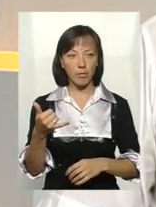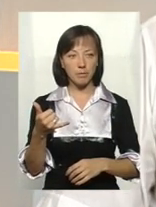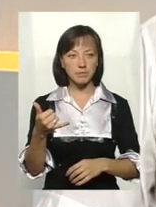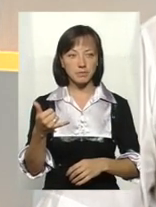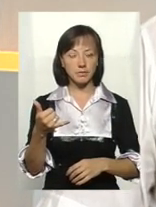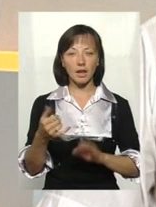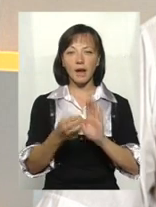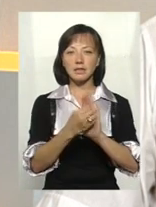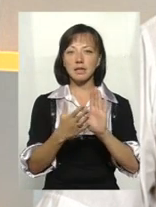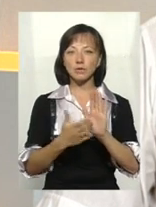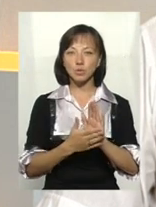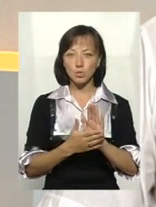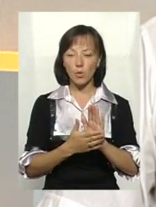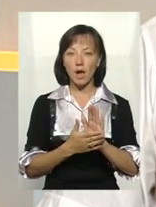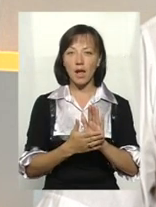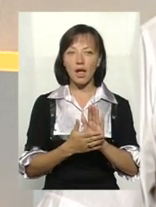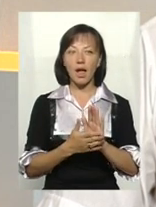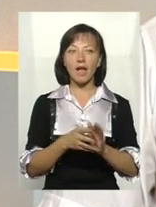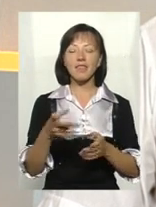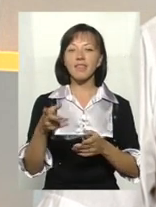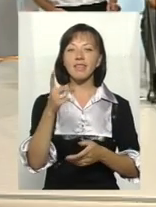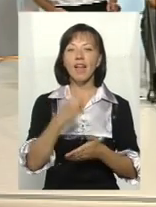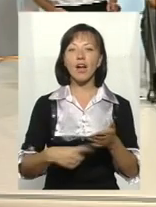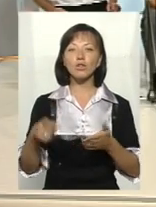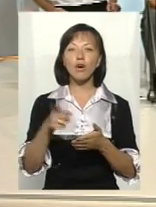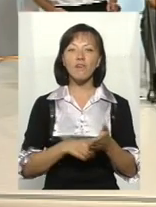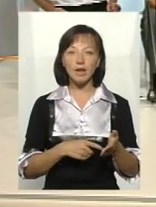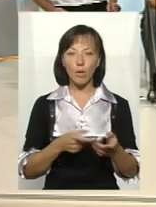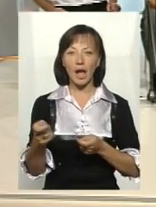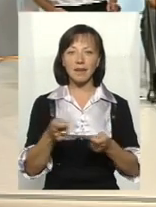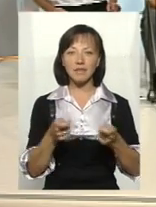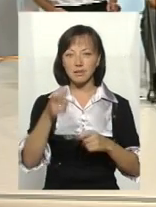і зареєструє петицію недовіру керівництву освіти міста Хмельницького?